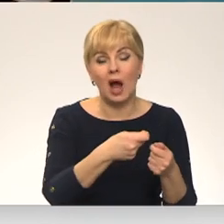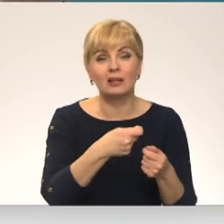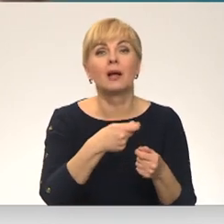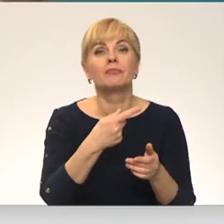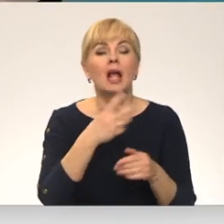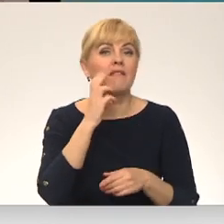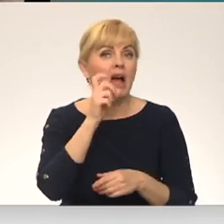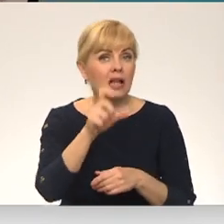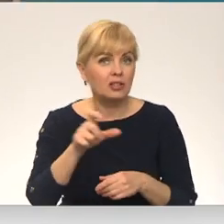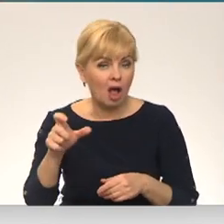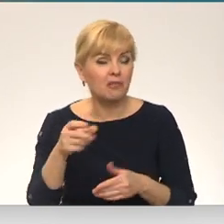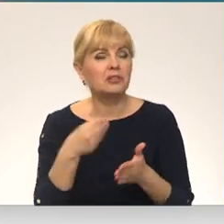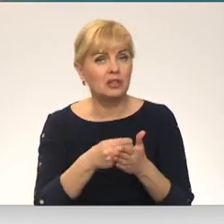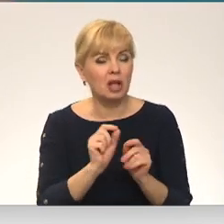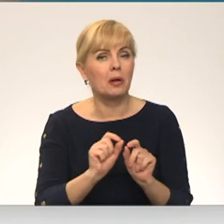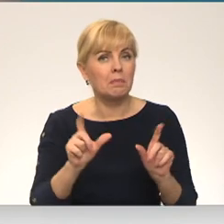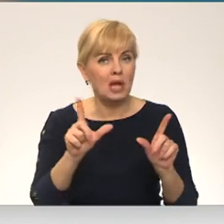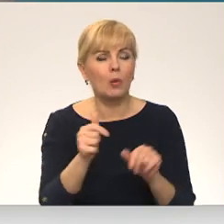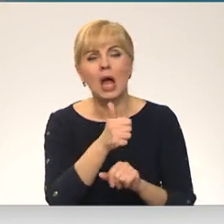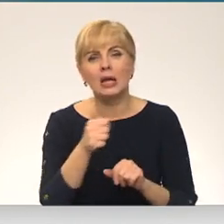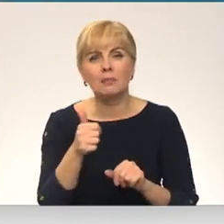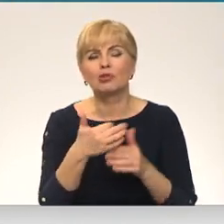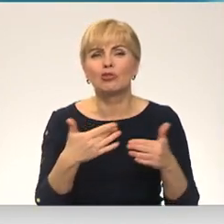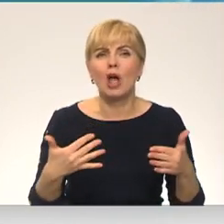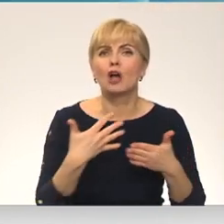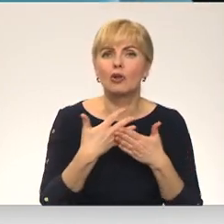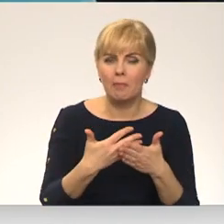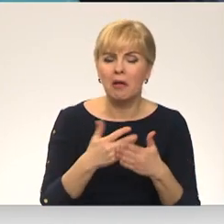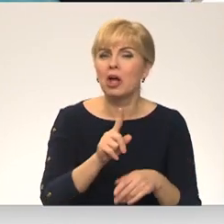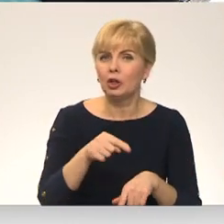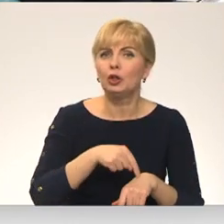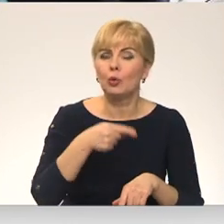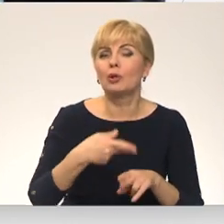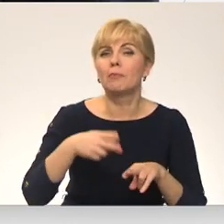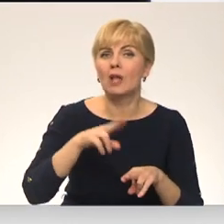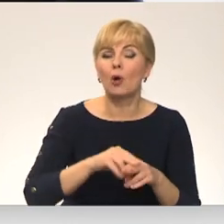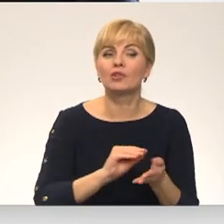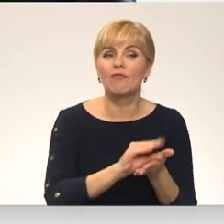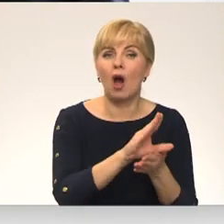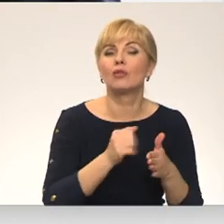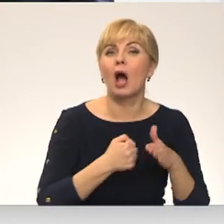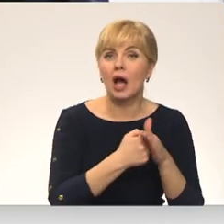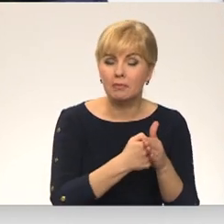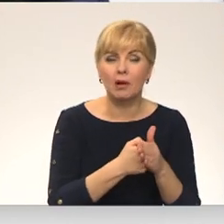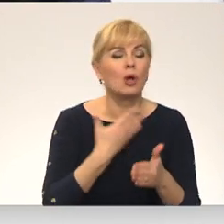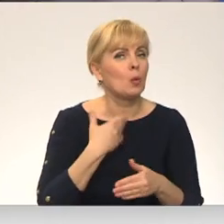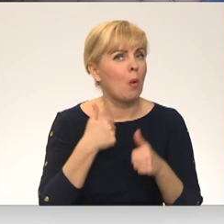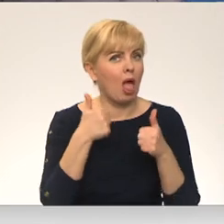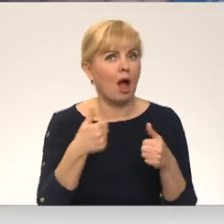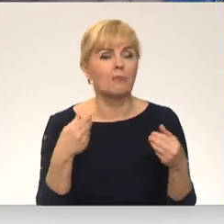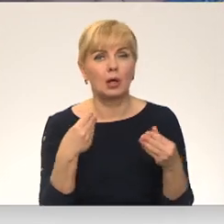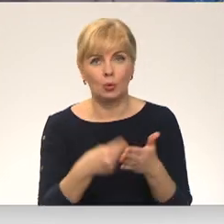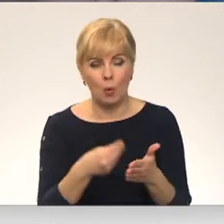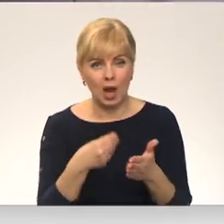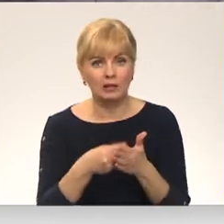seniori atzīst, ka cenu pieaugums īpaši dažādam mēslojumam ir jūtams, tāpēc fonda atbalsts lieti noder. 300